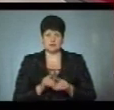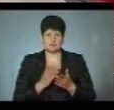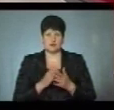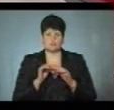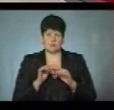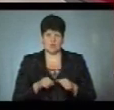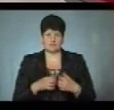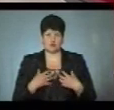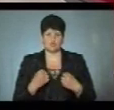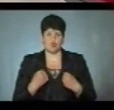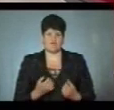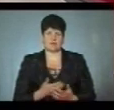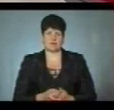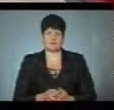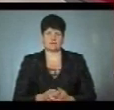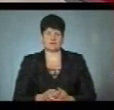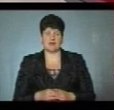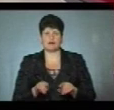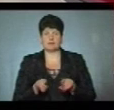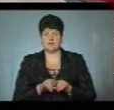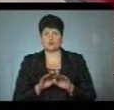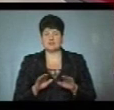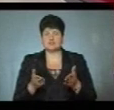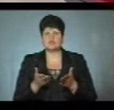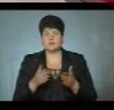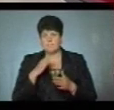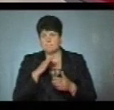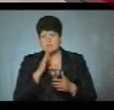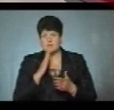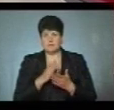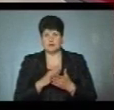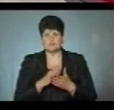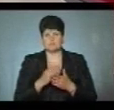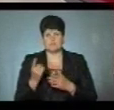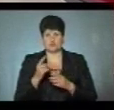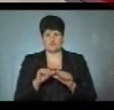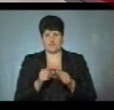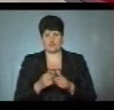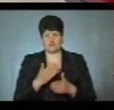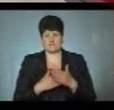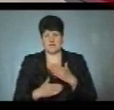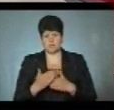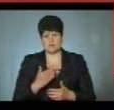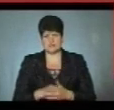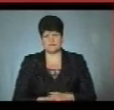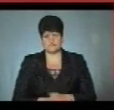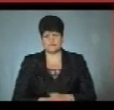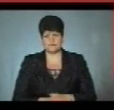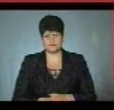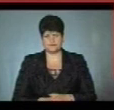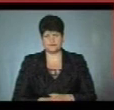також мають право на оздоровлення. От, а також діти, чиї батьки мають першу форму інвалідності. Ну, ми зараз продовжимо розмову і надамо